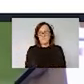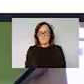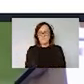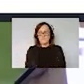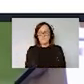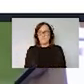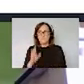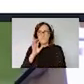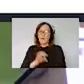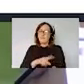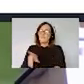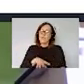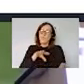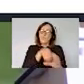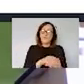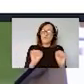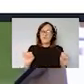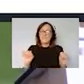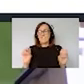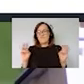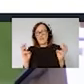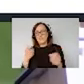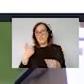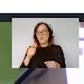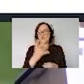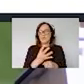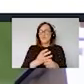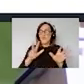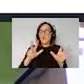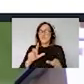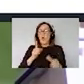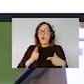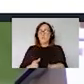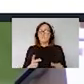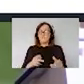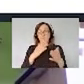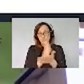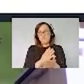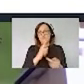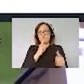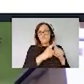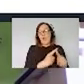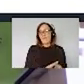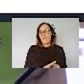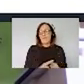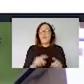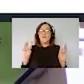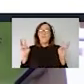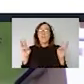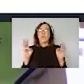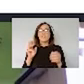jeśli chodzi o Państwa udział w warsztatach. Mamy 140 osób, które zdecydowało się wziąć udział w tej ankiecie. Zobaczcie Państwo, warsztaty,